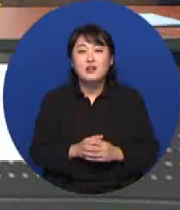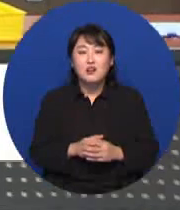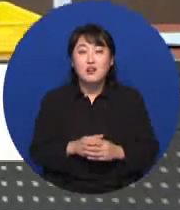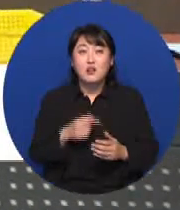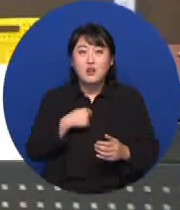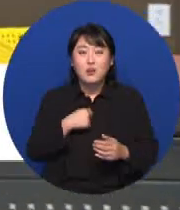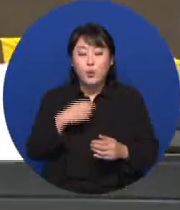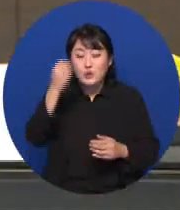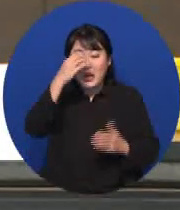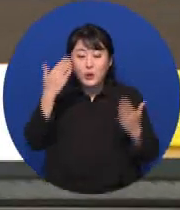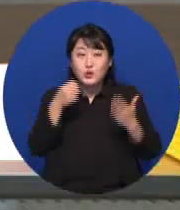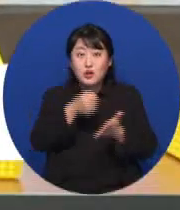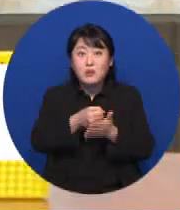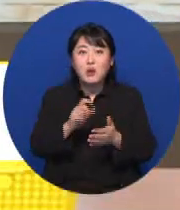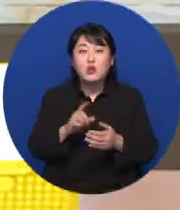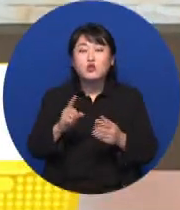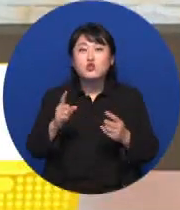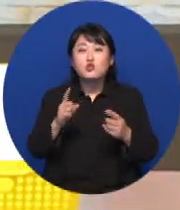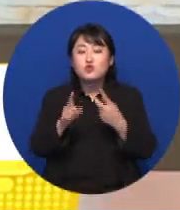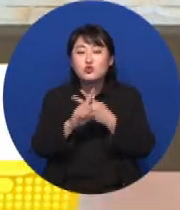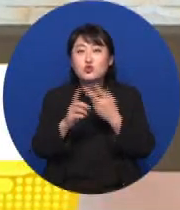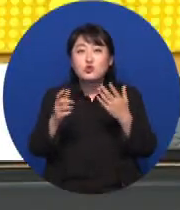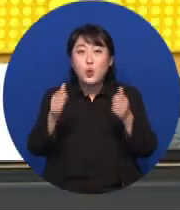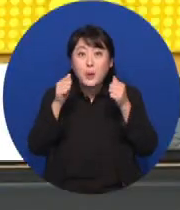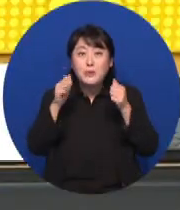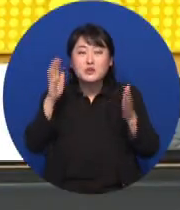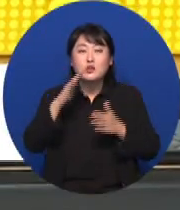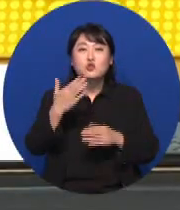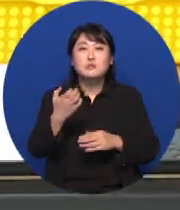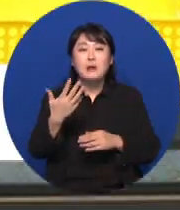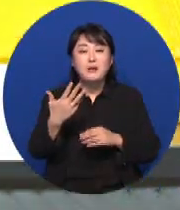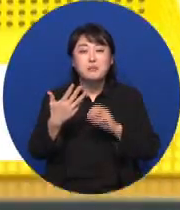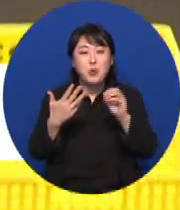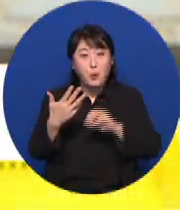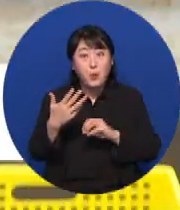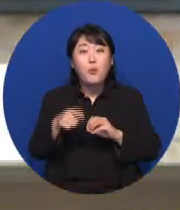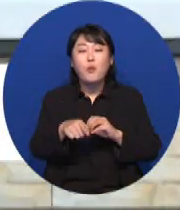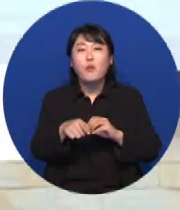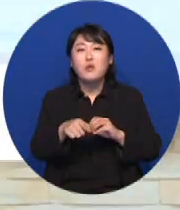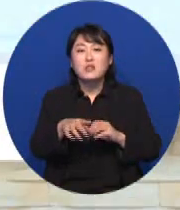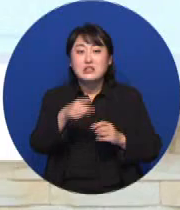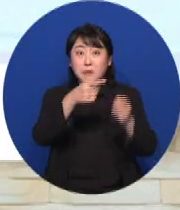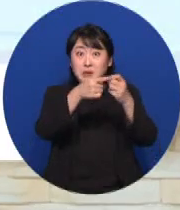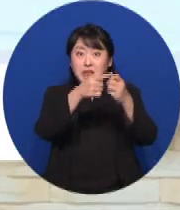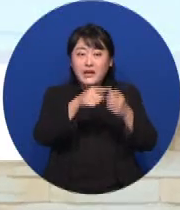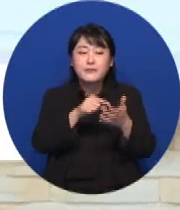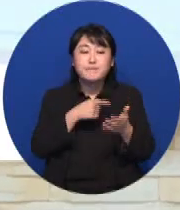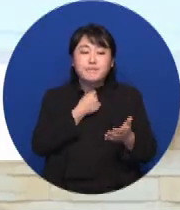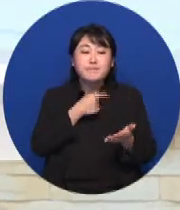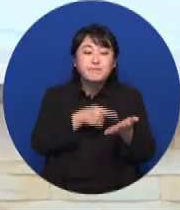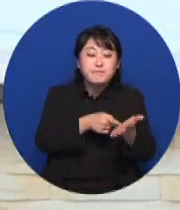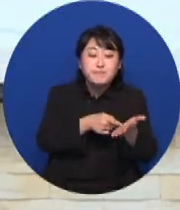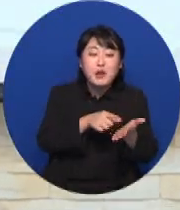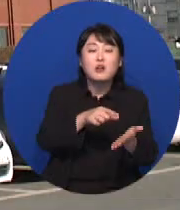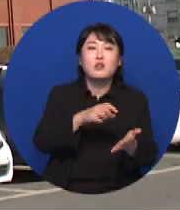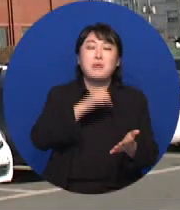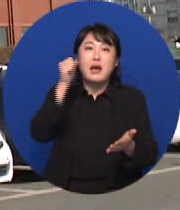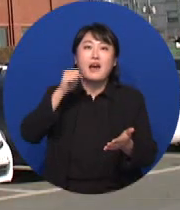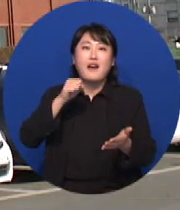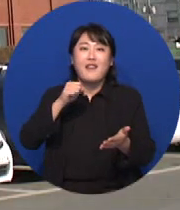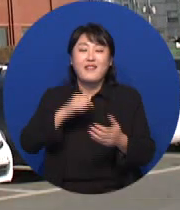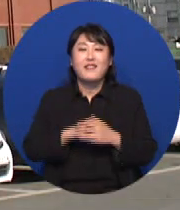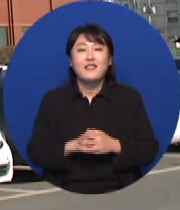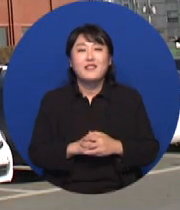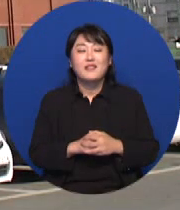결과 중학교 졸업생의 98.1%가 첫 번째로 지망한 고등학교로 진학하게 됐습니다.